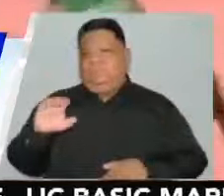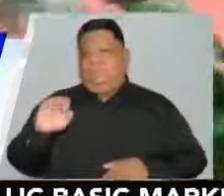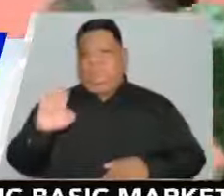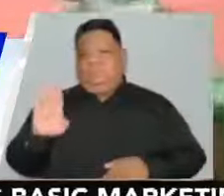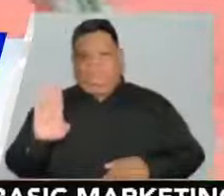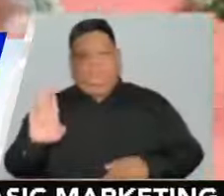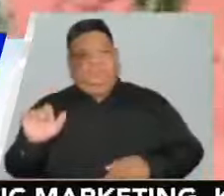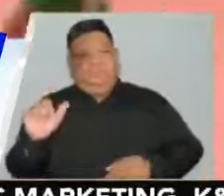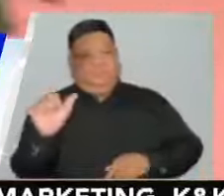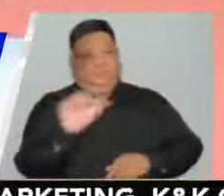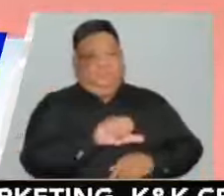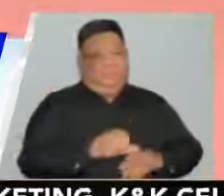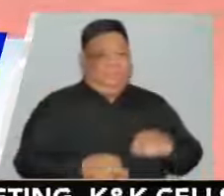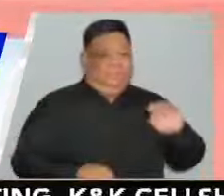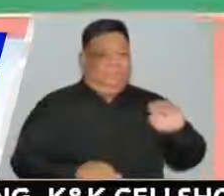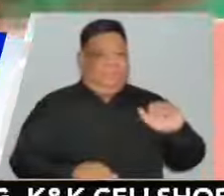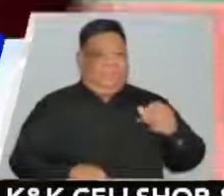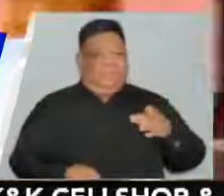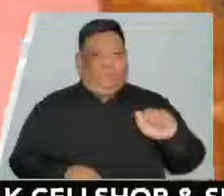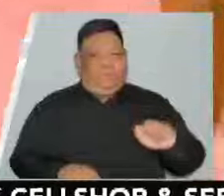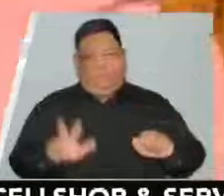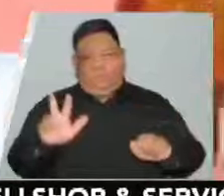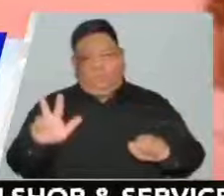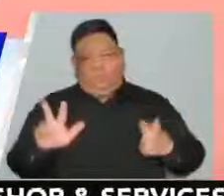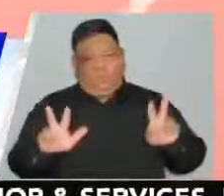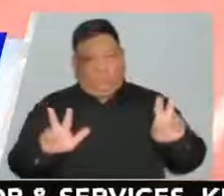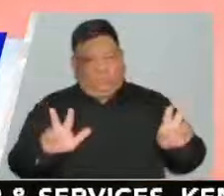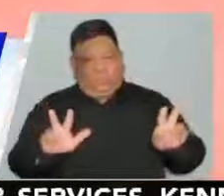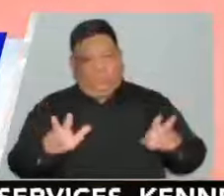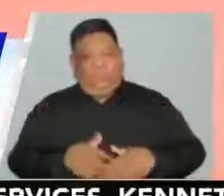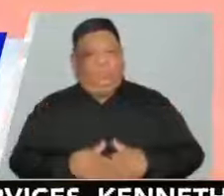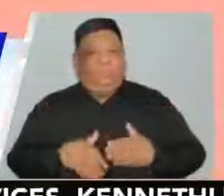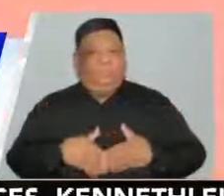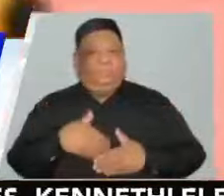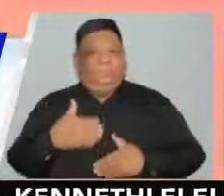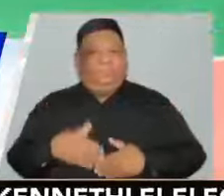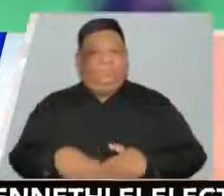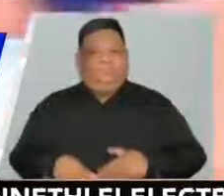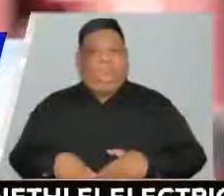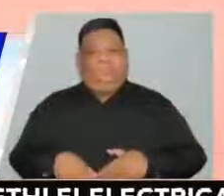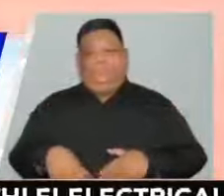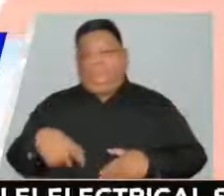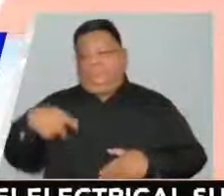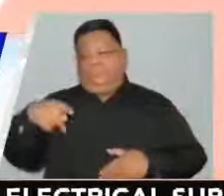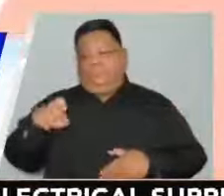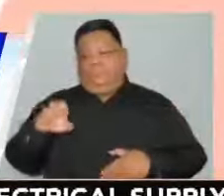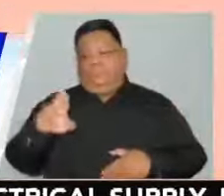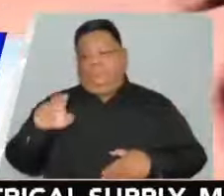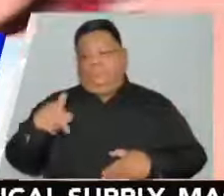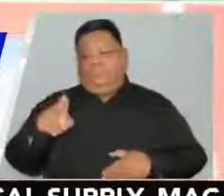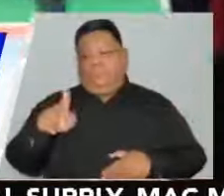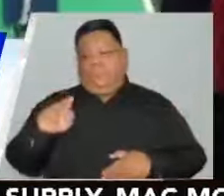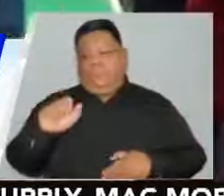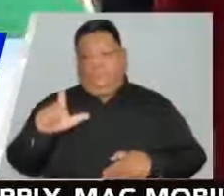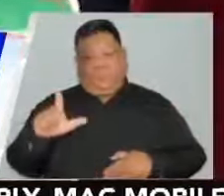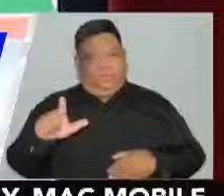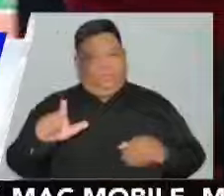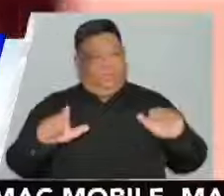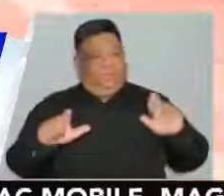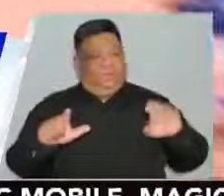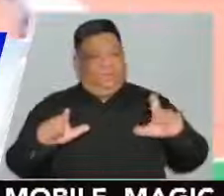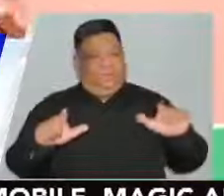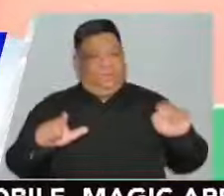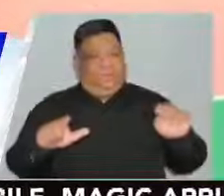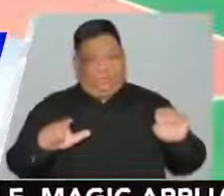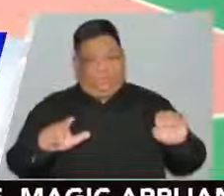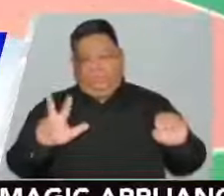score, 3-2. Wagi naman ang Perpetual Altas laban sa Arellano Chiefs sa score na 3-0. At live na